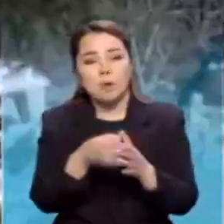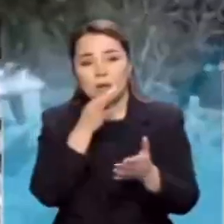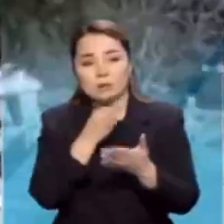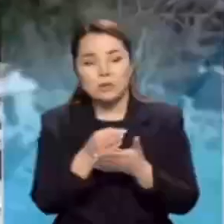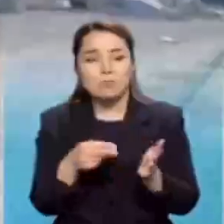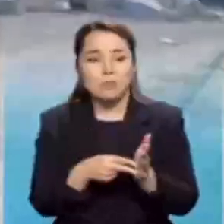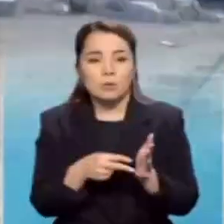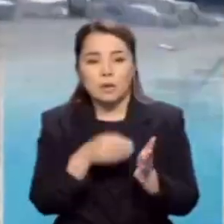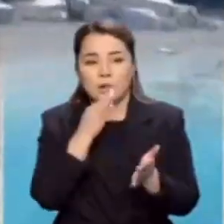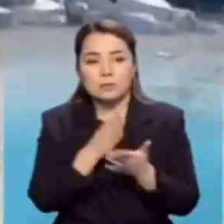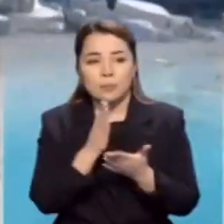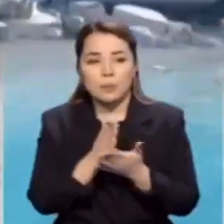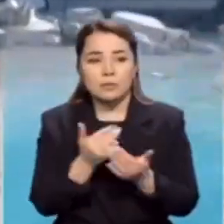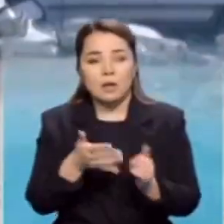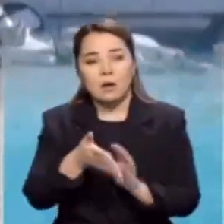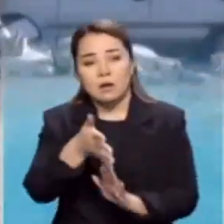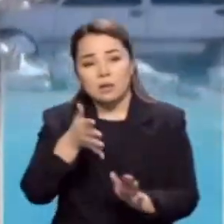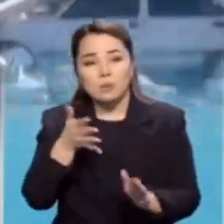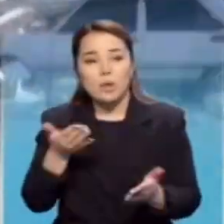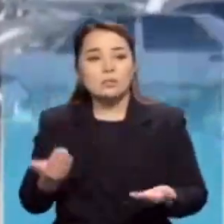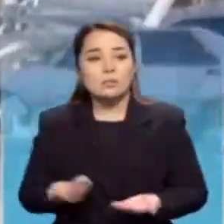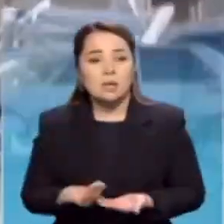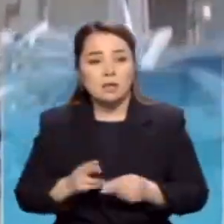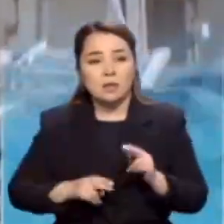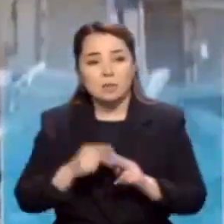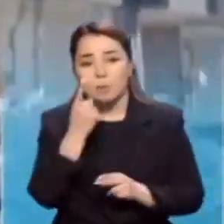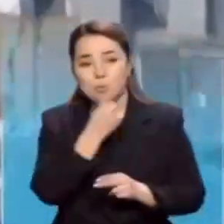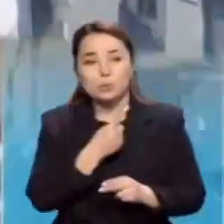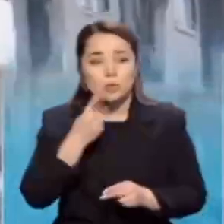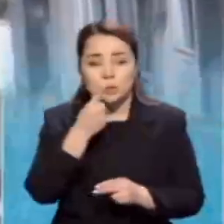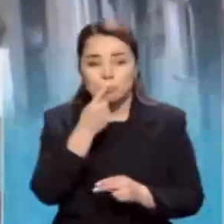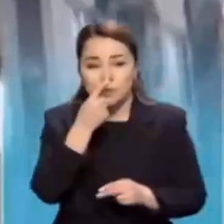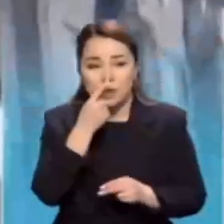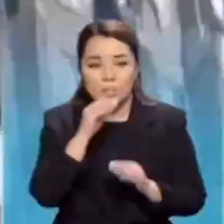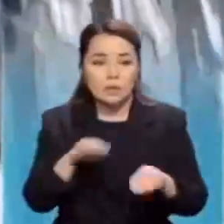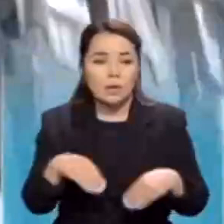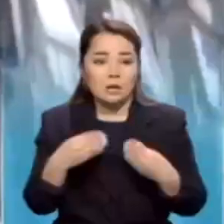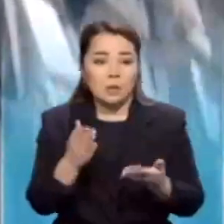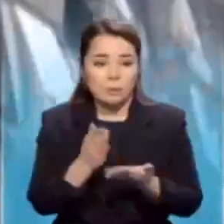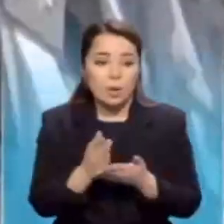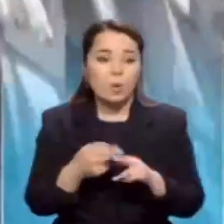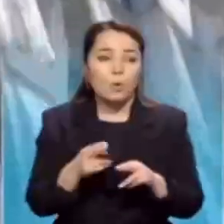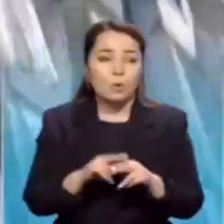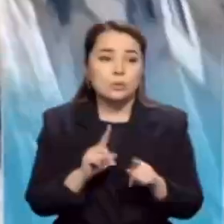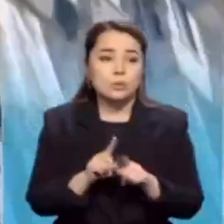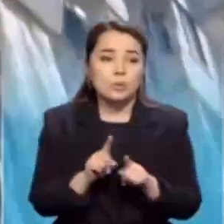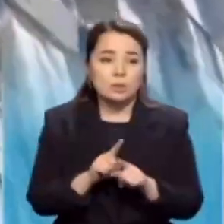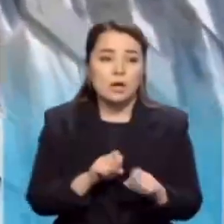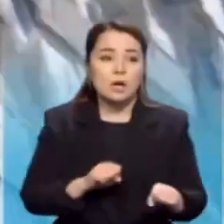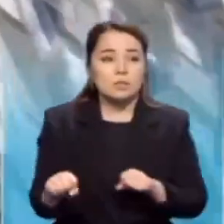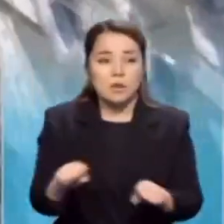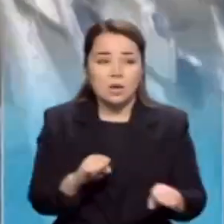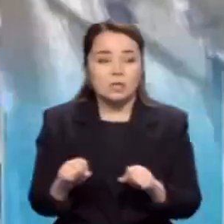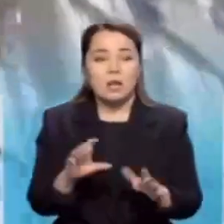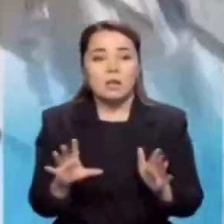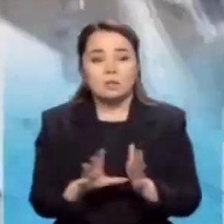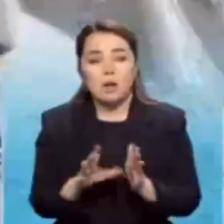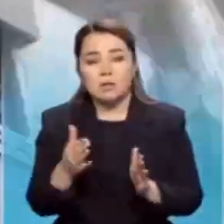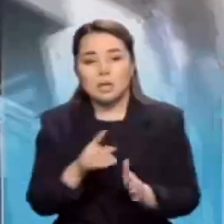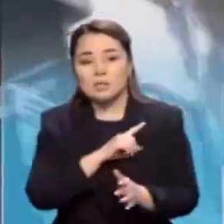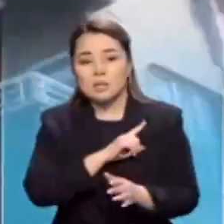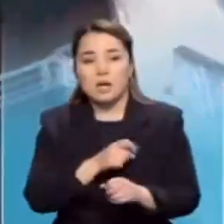bağa berer edim. Mına ğimarattın salınğanına bir jıl gana bolğan eken, sonda da biraq da ğimarat jer silkinisinin kuatına